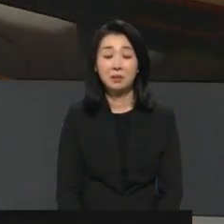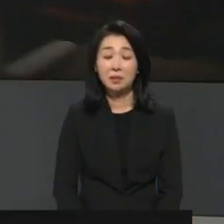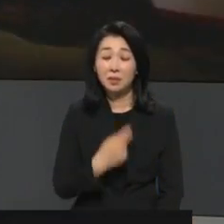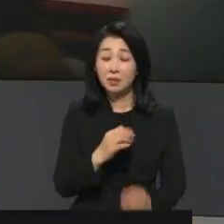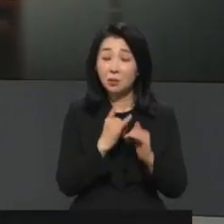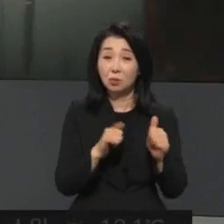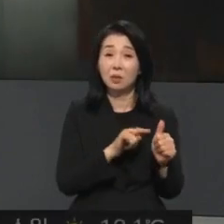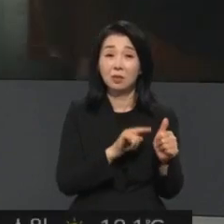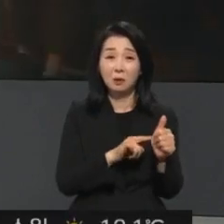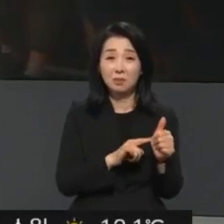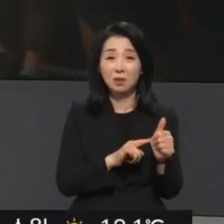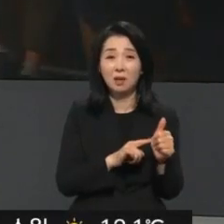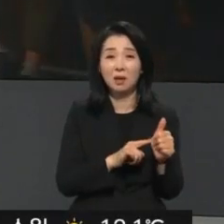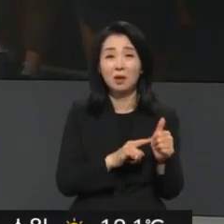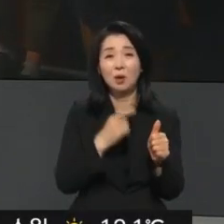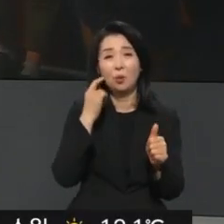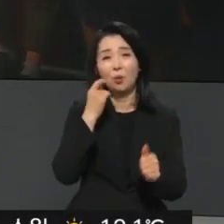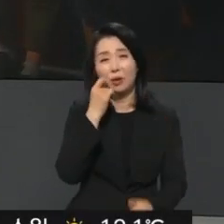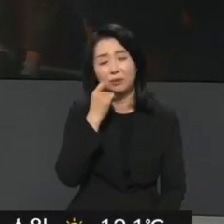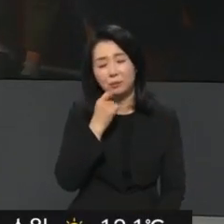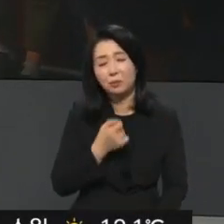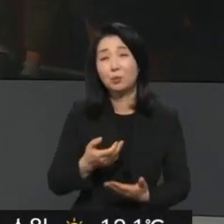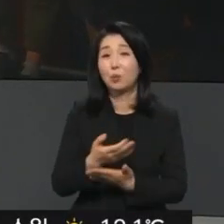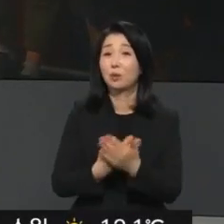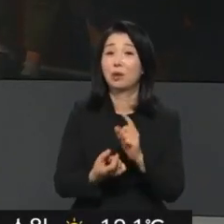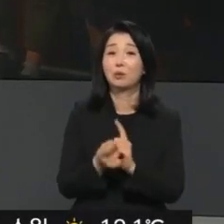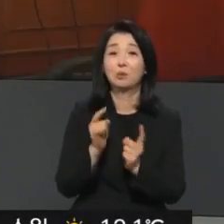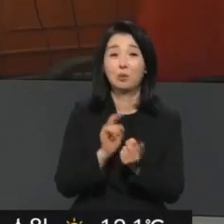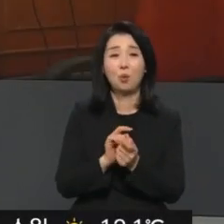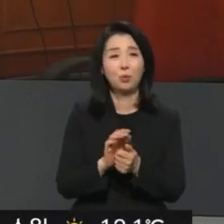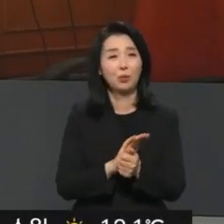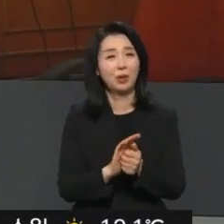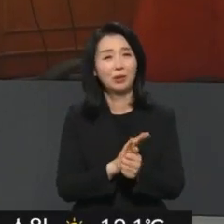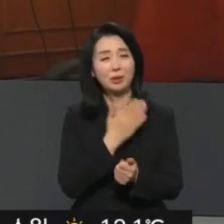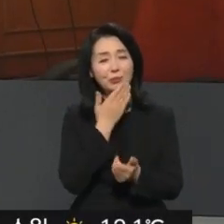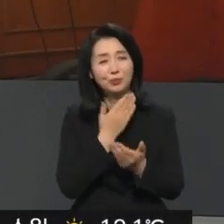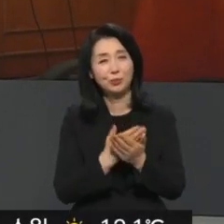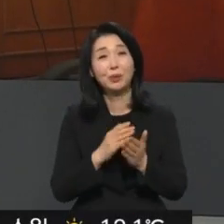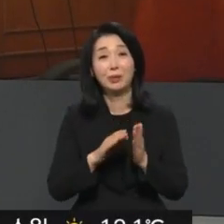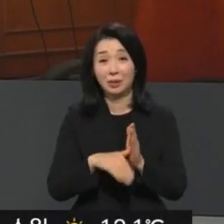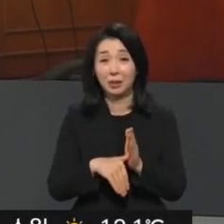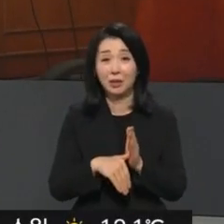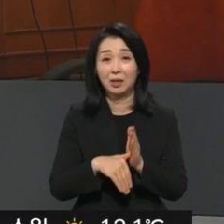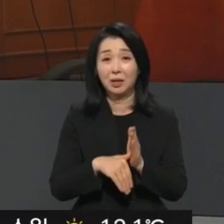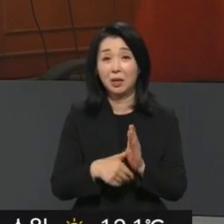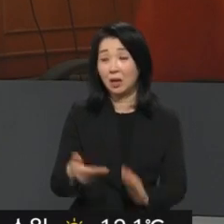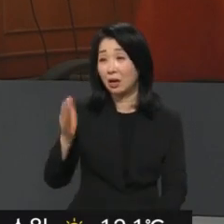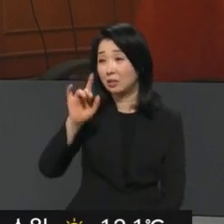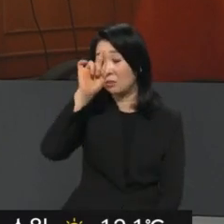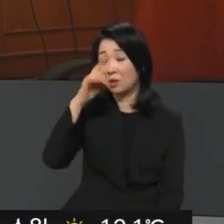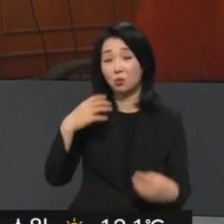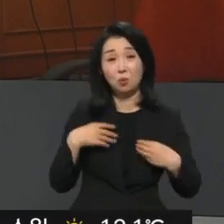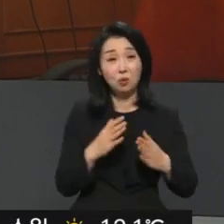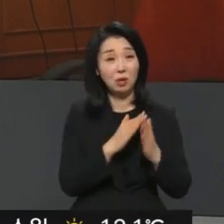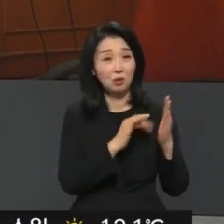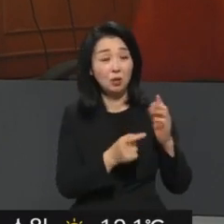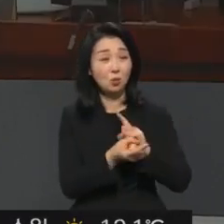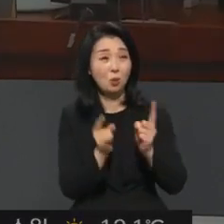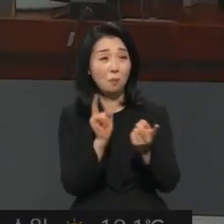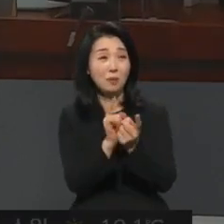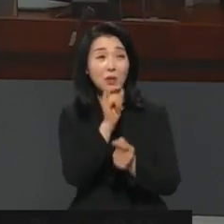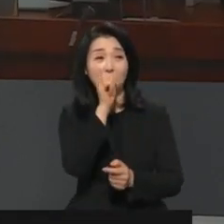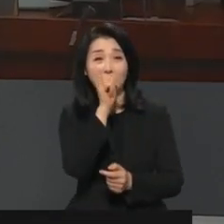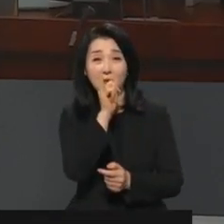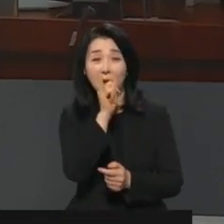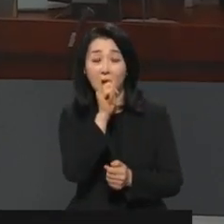생존자는 그러면서 그 어느 때보다 슬픔을 공유하고 서로를 위로하는게 중요한 시기인데 정부는 유가족들이 서로 만날 수 있도록